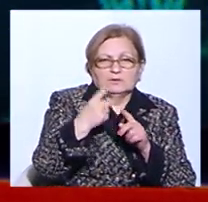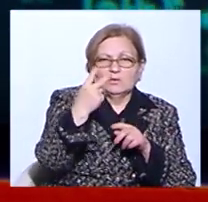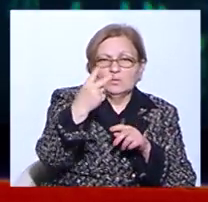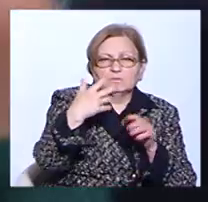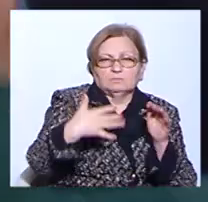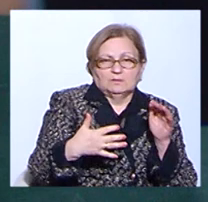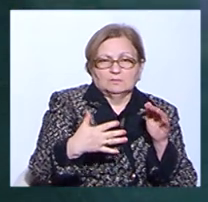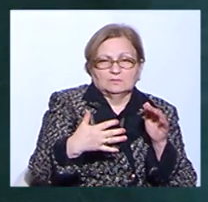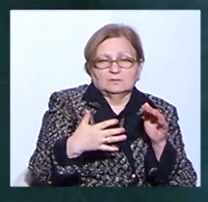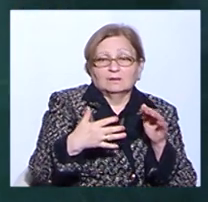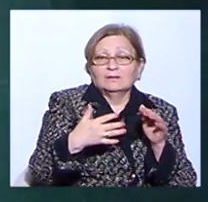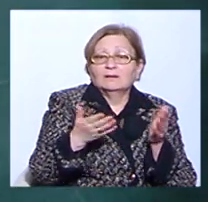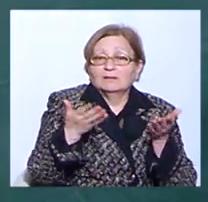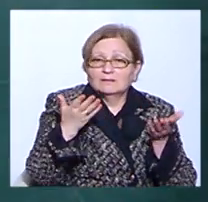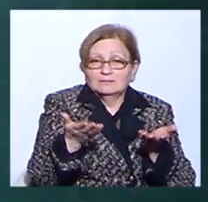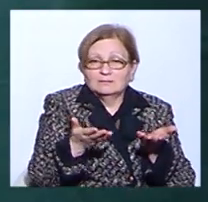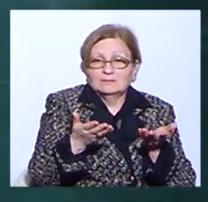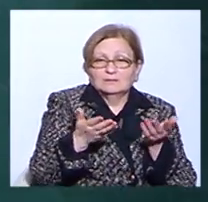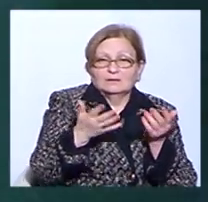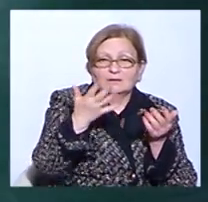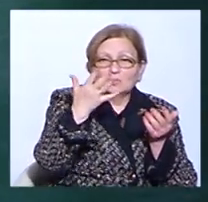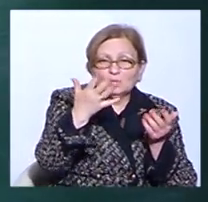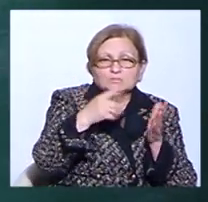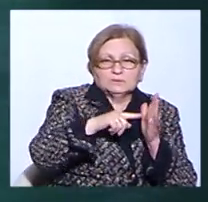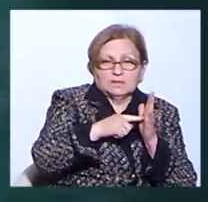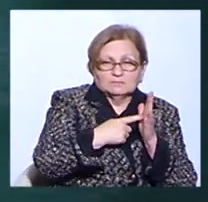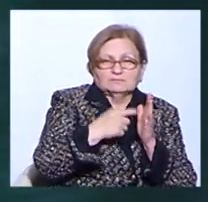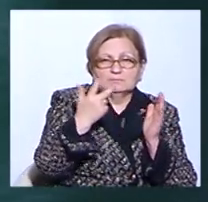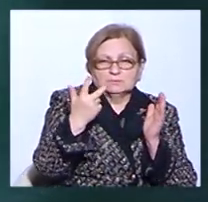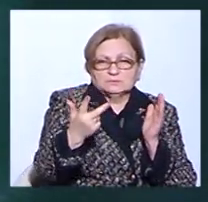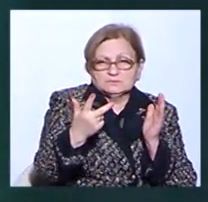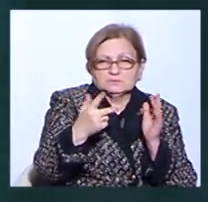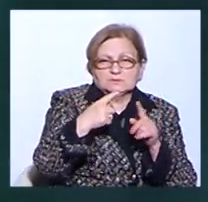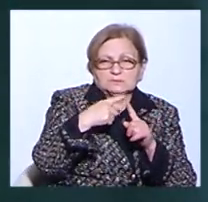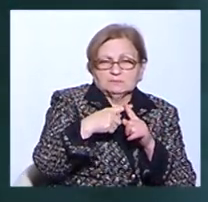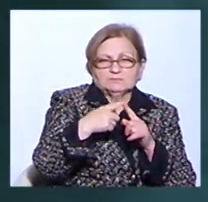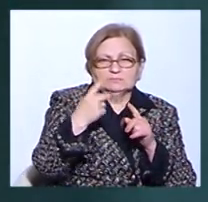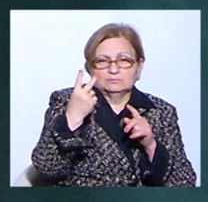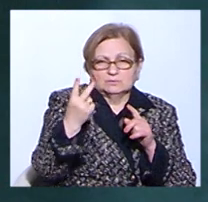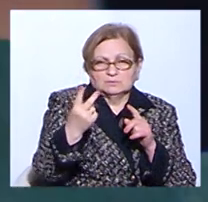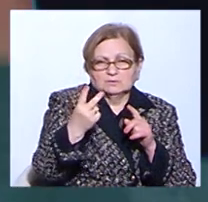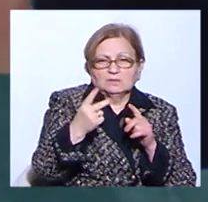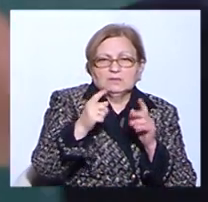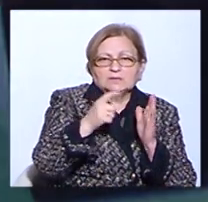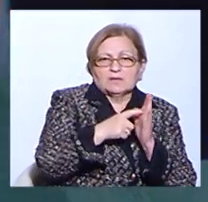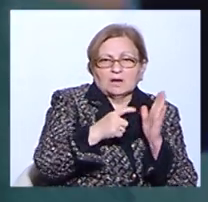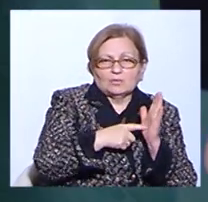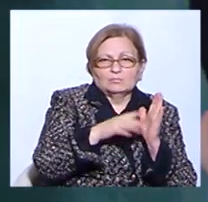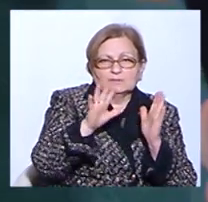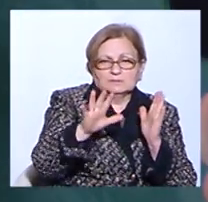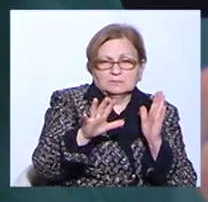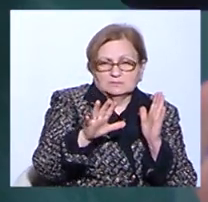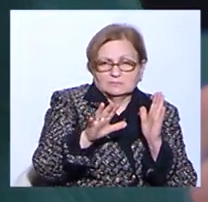2 მეხუთედი. ანუ 5 გამრავლებული 3-ზე დამატებული 2 და გაყოფილი 5-ზე.